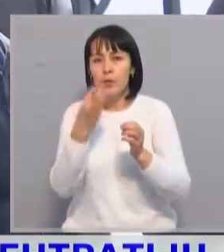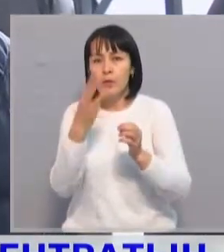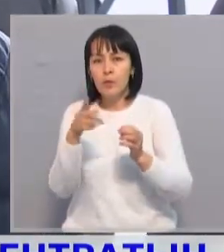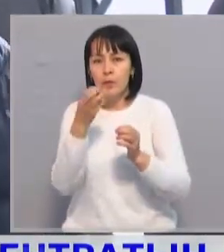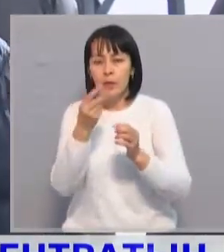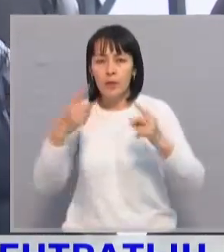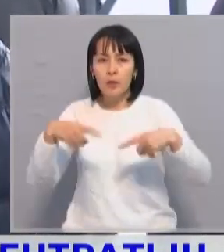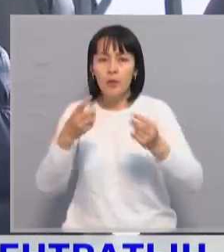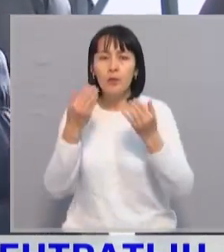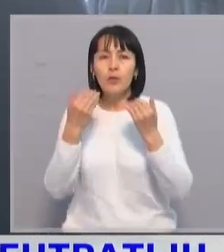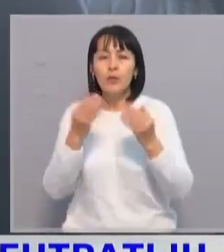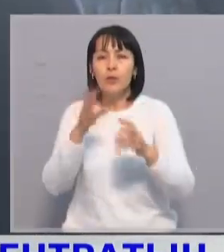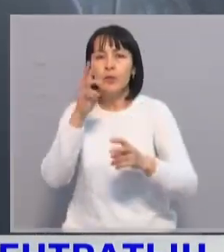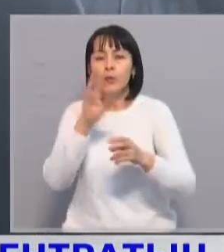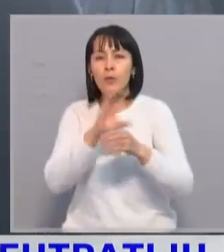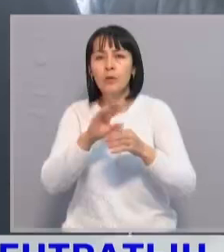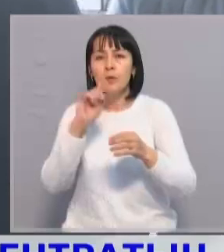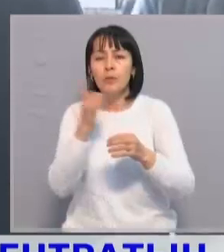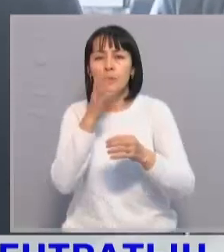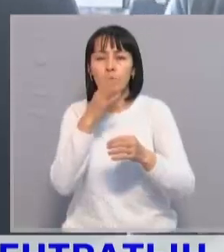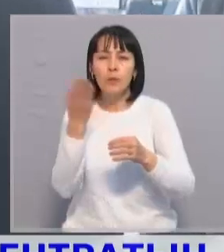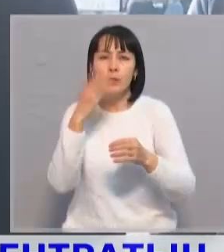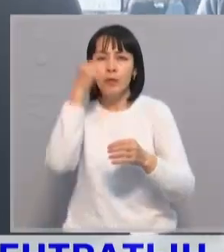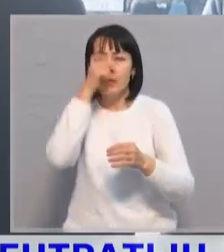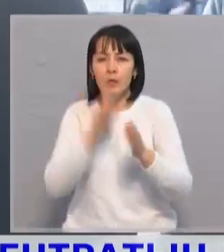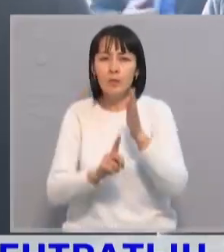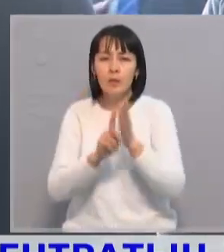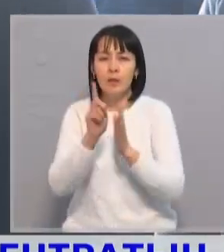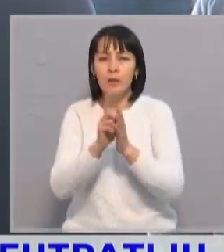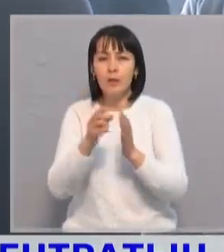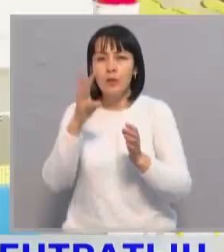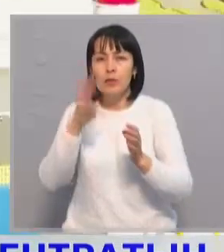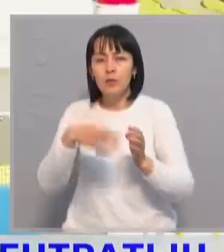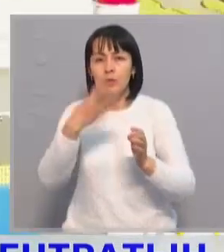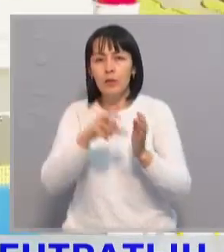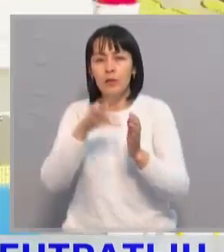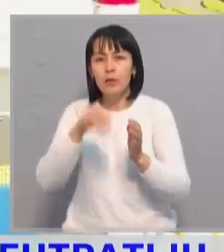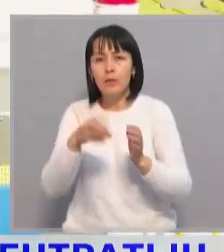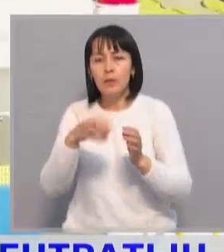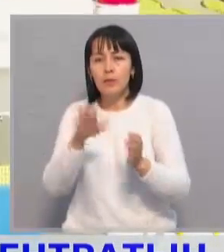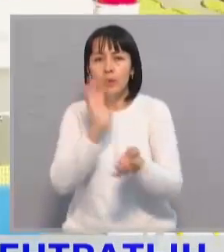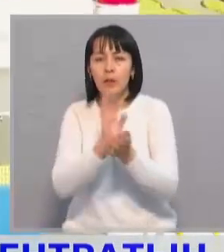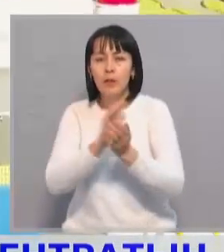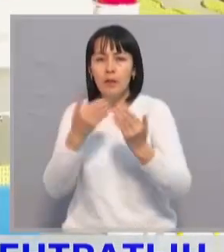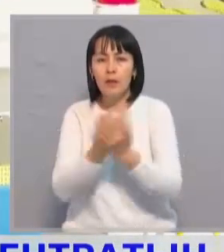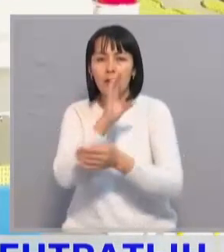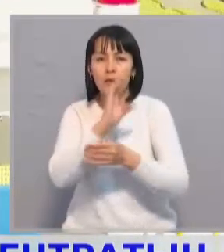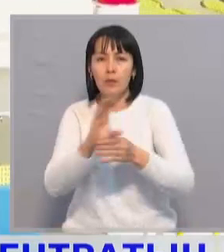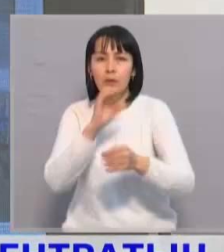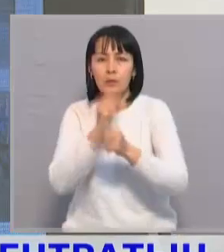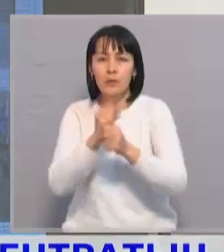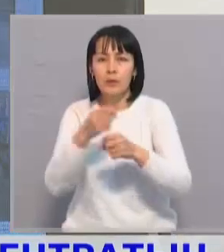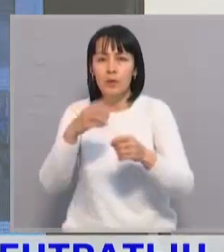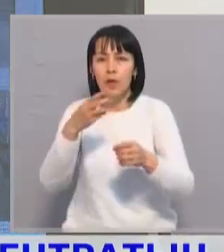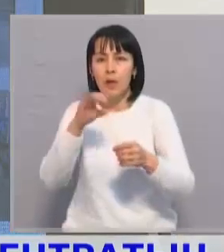миллиард теңгені құрауда. Өндірістің алғашқы кезеңі өткен жылы іске қосылып, 346 мың тонна қалдық қайта өңделген.